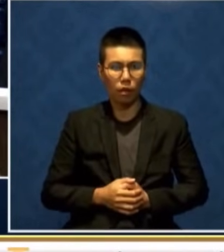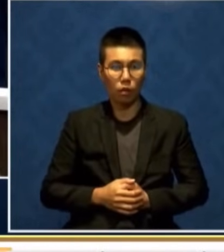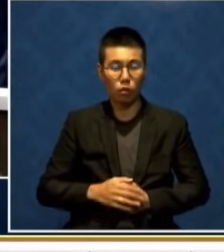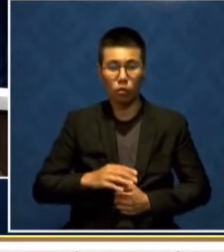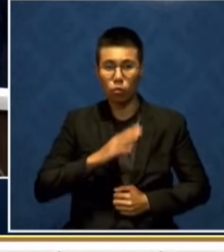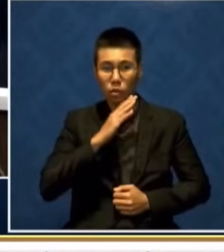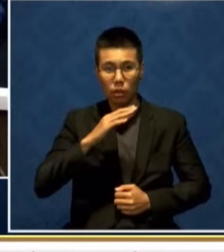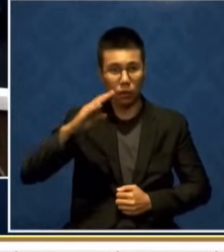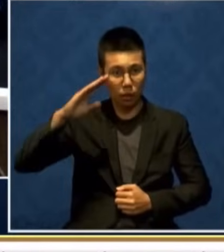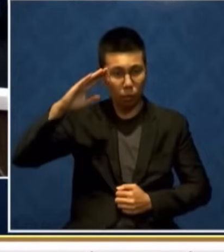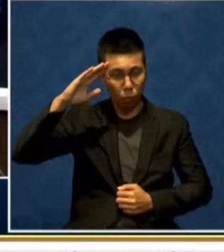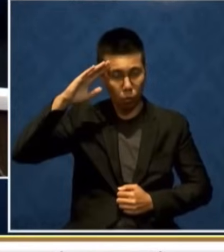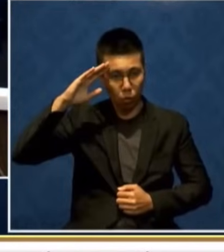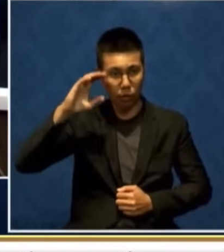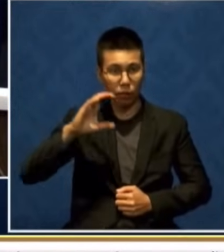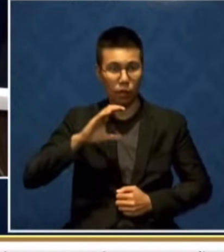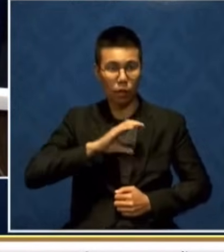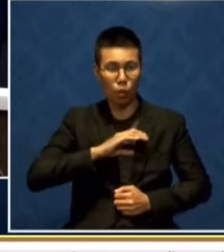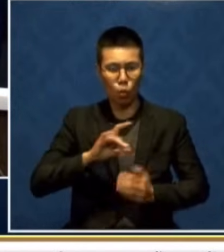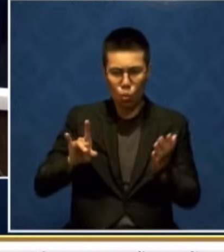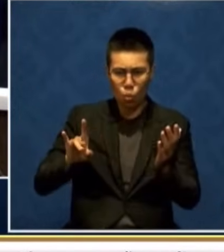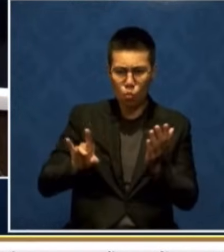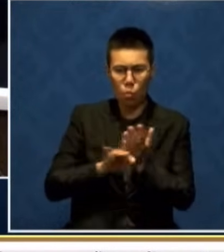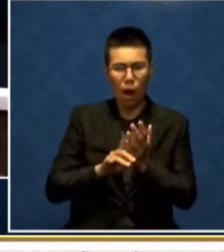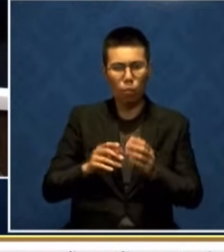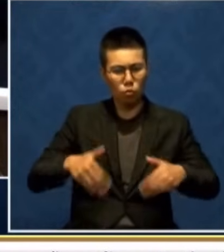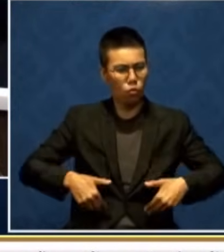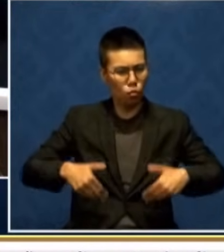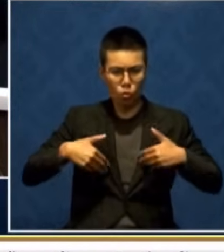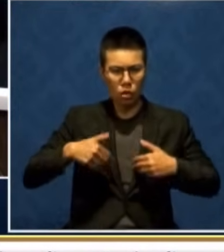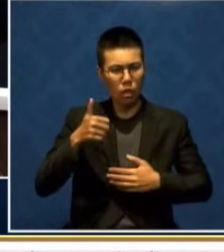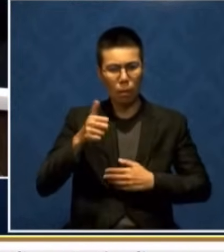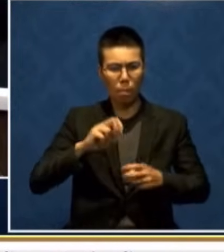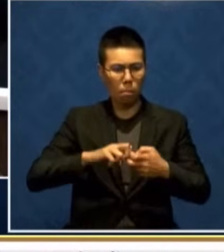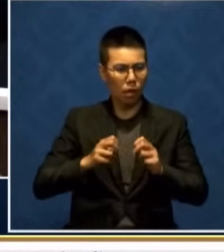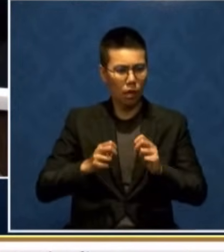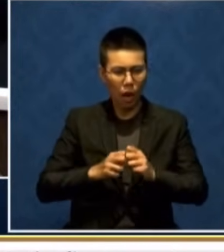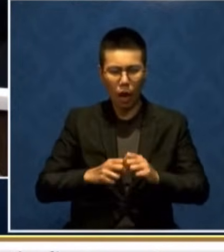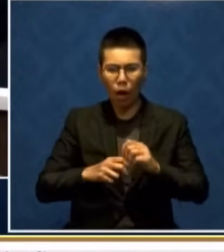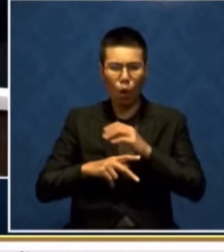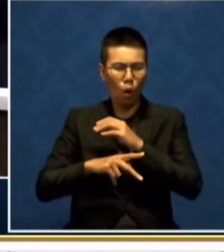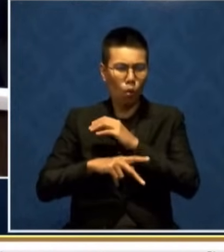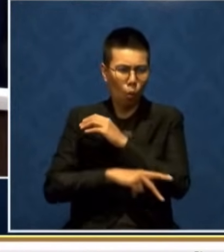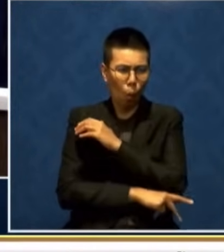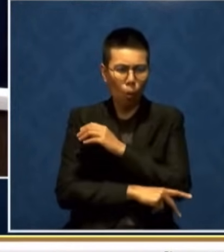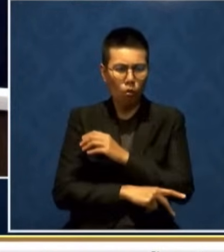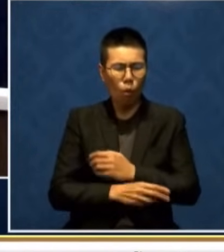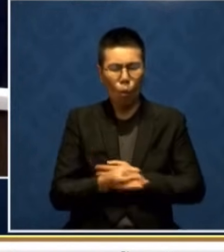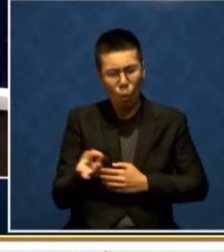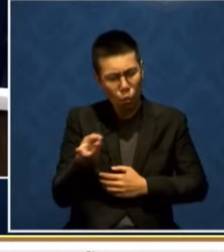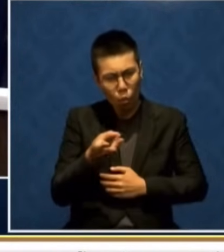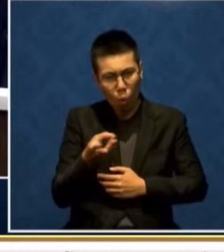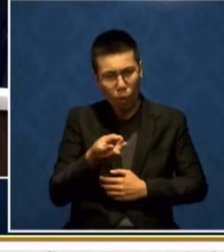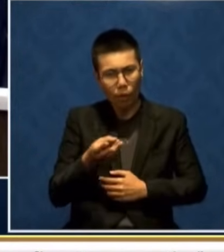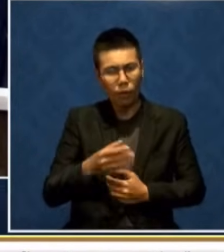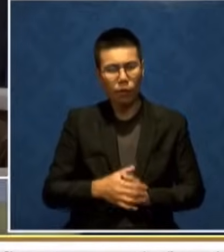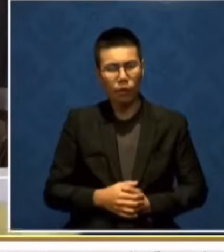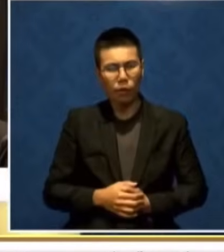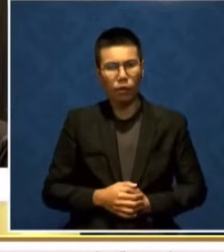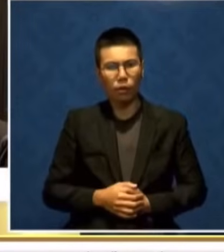ได้อย่างมีคุณภาพปัญหาทุจริตต่างๆจะค่อยๆหายไปนี่คือกระดุมเม็ดที่